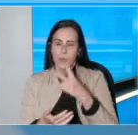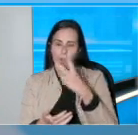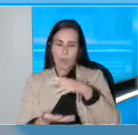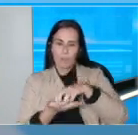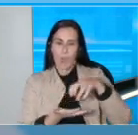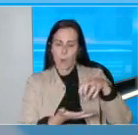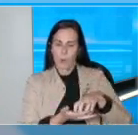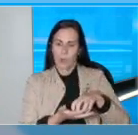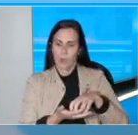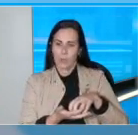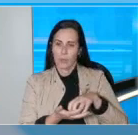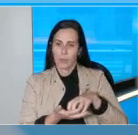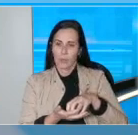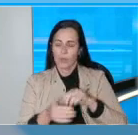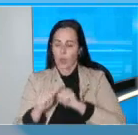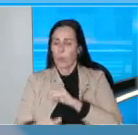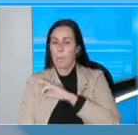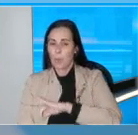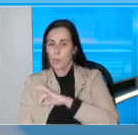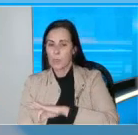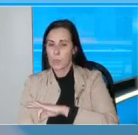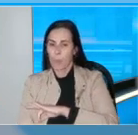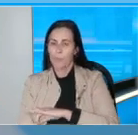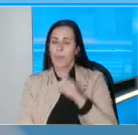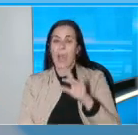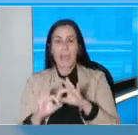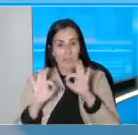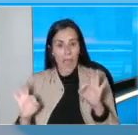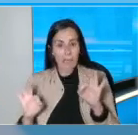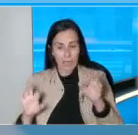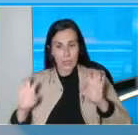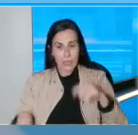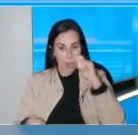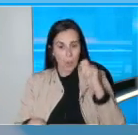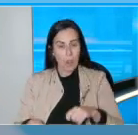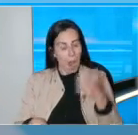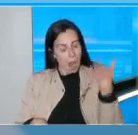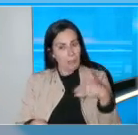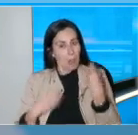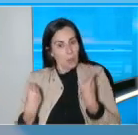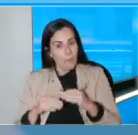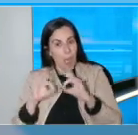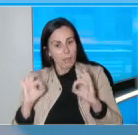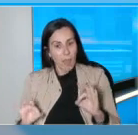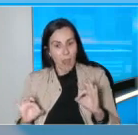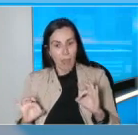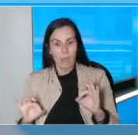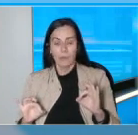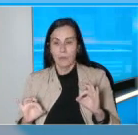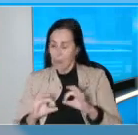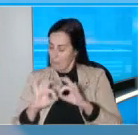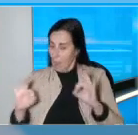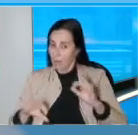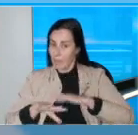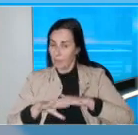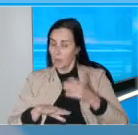ישויות בדלניות פרו-רוסיות. אז ההתחלה של זלנסקי הייתה התחלה מאוד מאוד טובה. בתחילת הכהונה